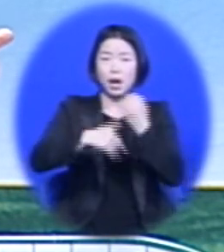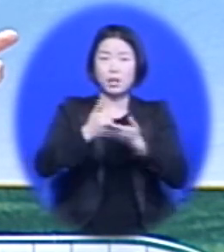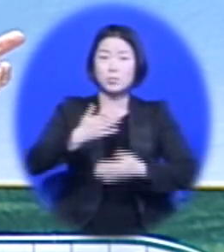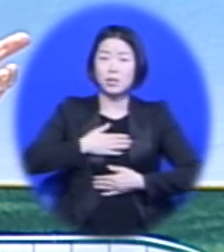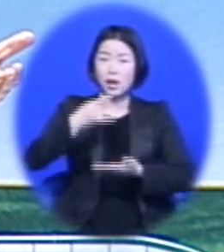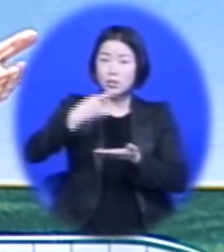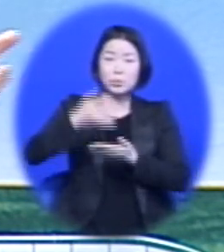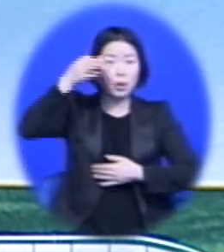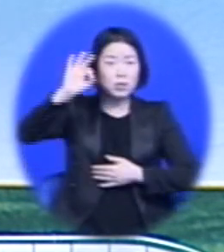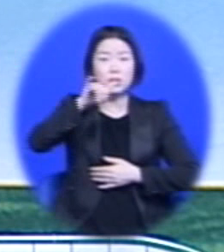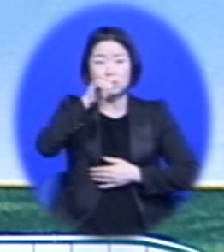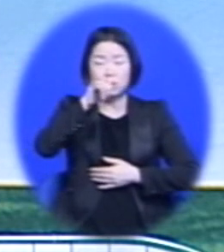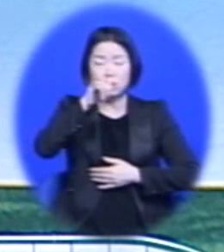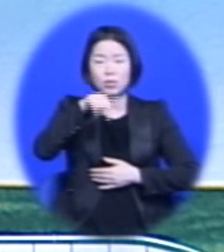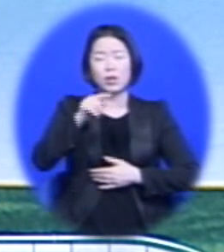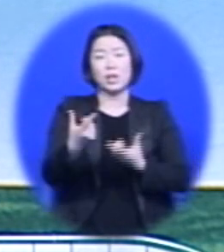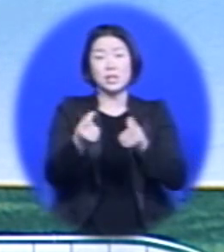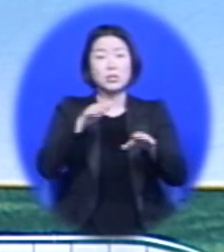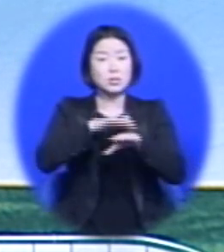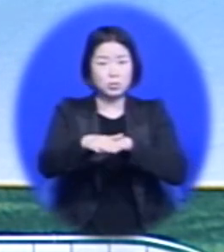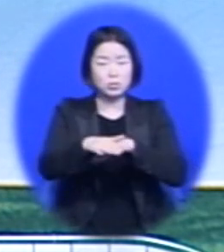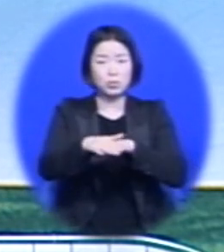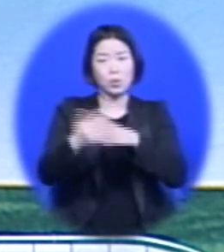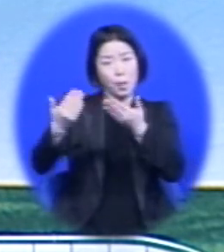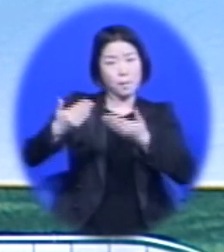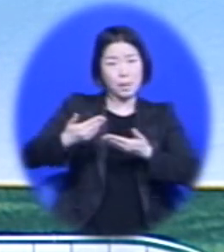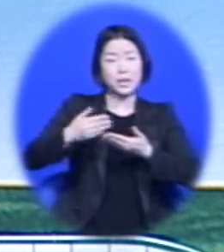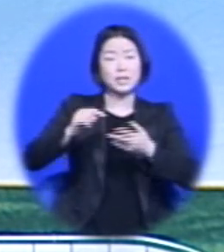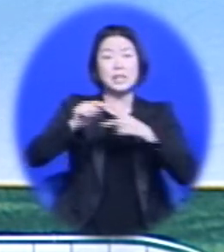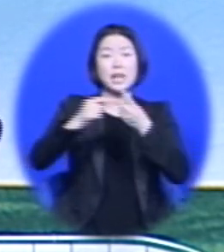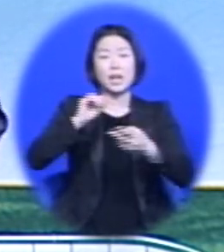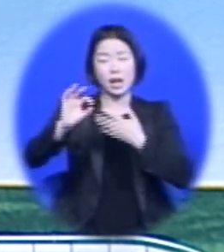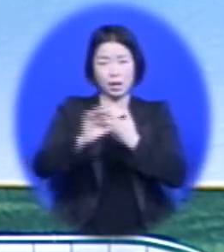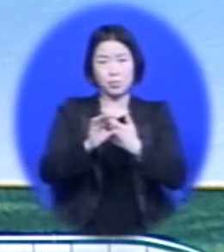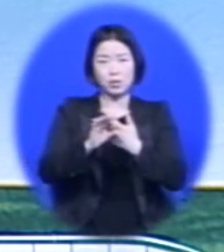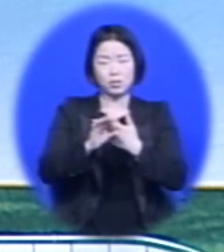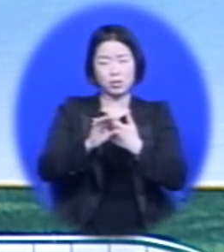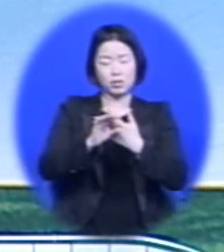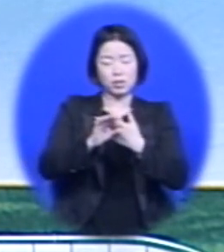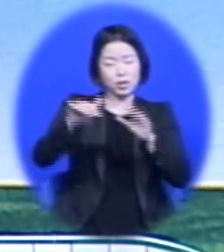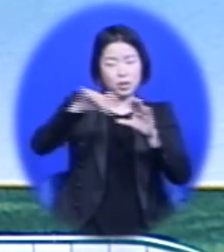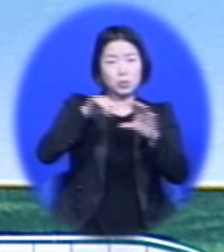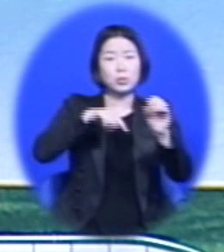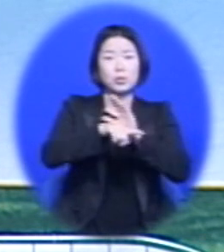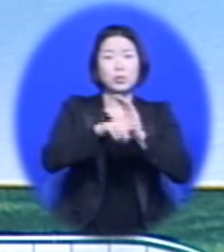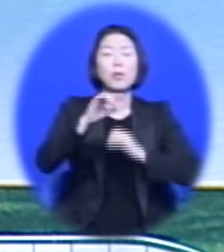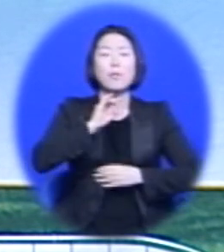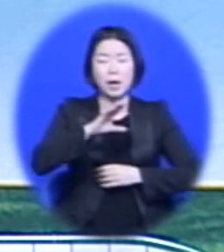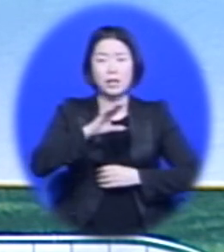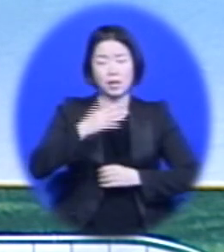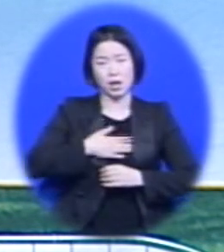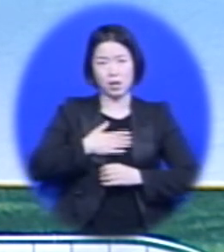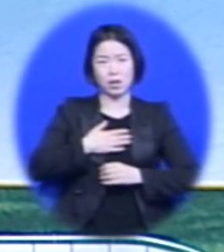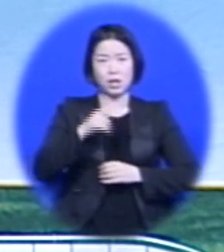계셔. 이런 식으로 받아들이는 것은 이건 교리로만 알고 있는 것입니다.